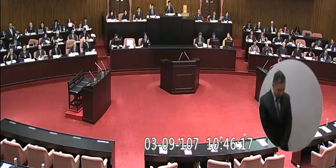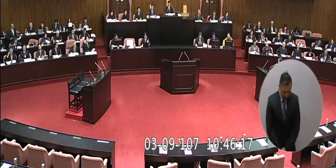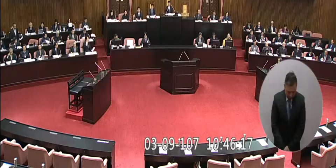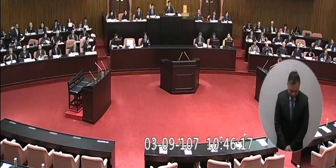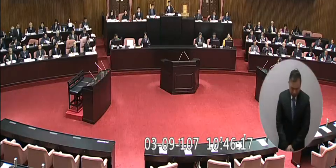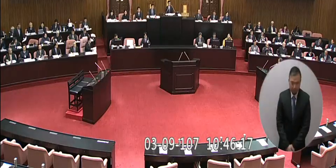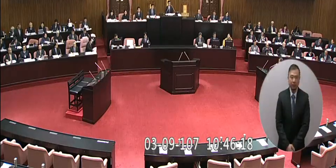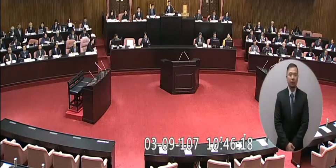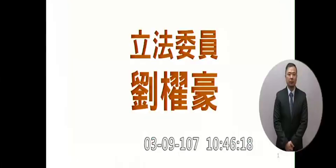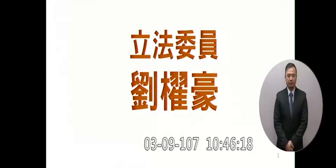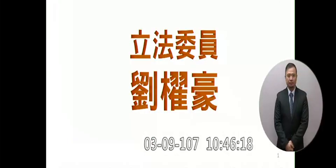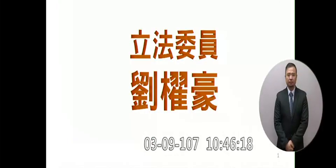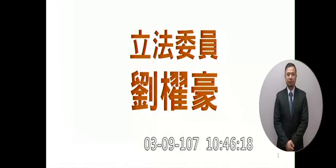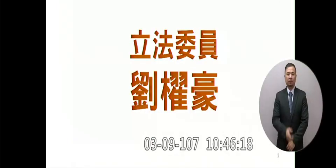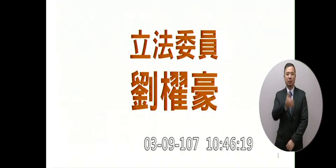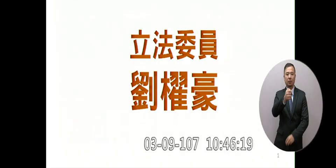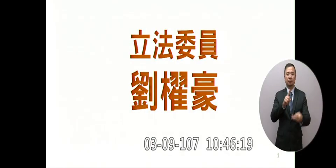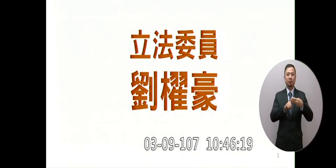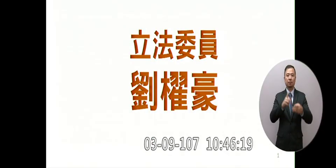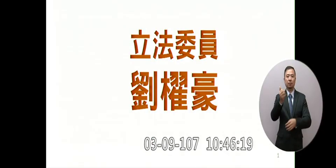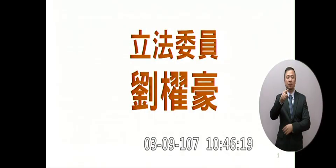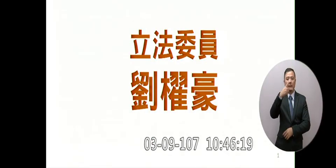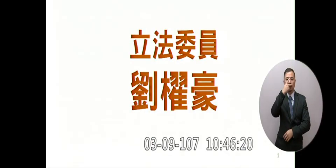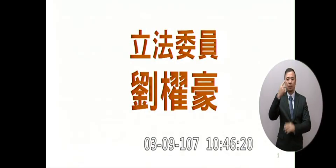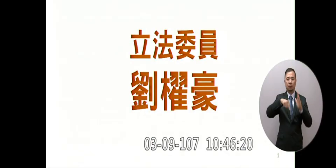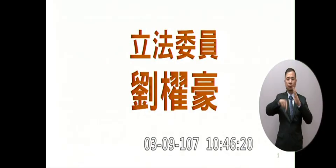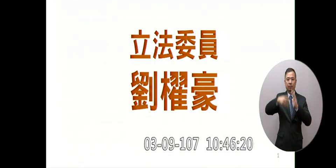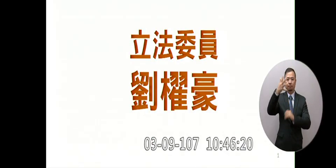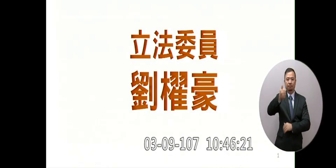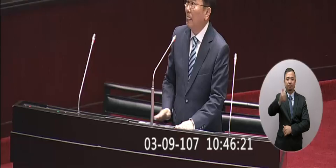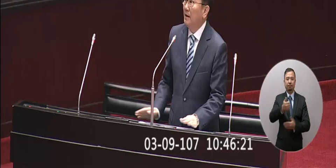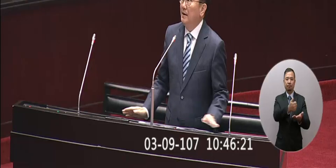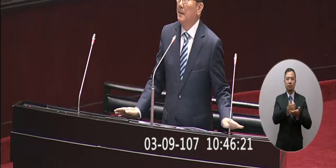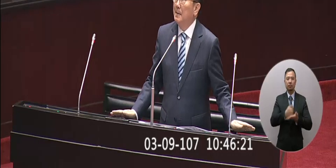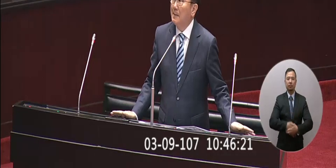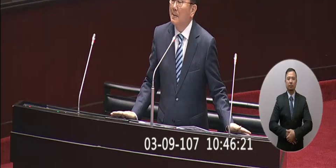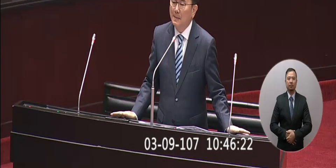谢谢主席，主席，我们请赖院长，谢谢。 请赖院长。